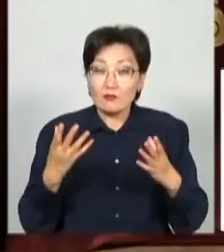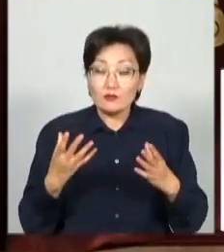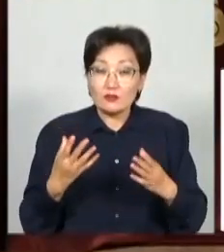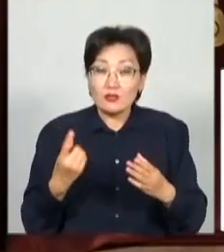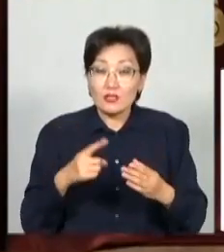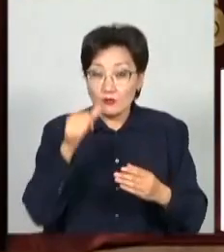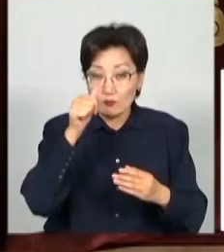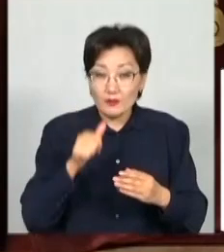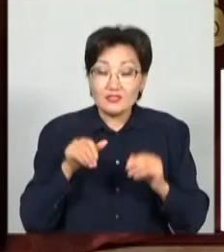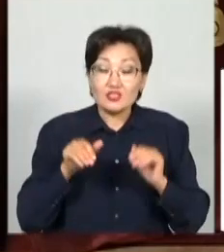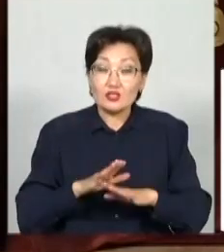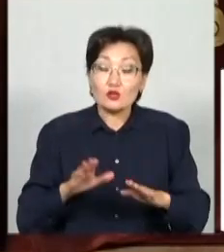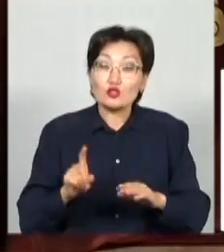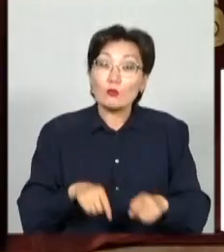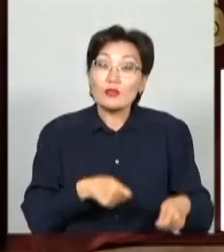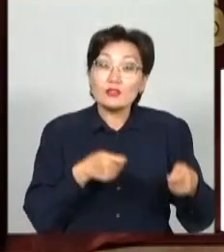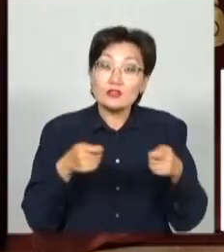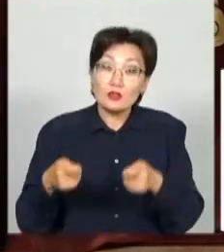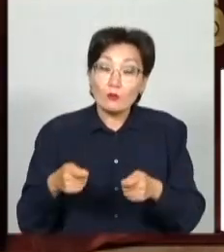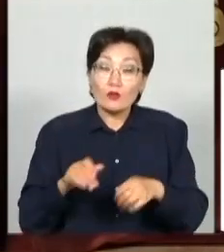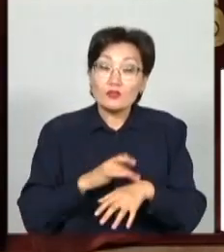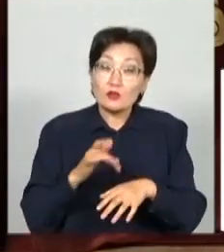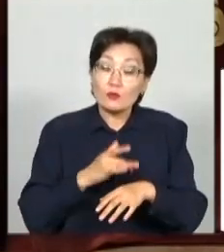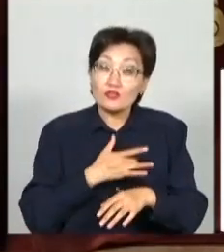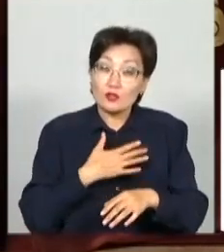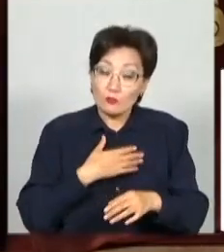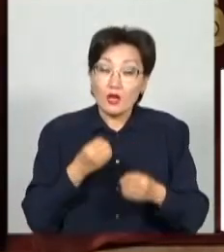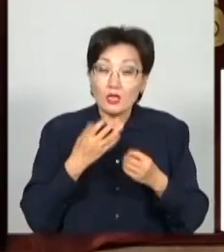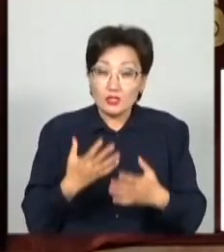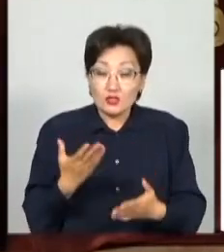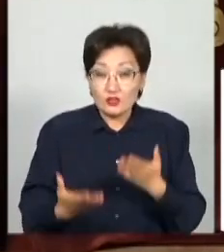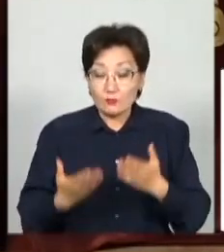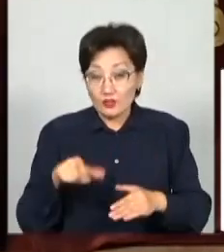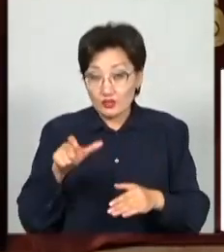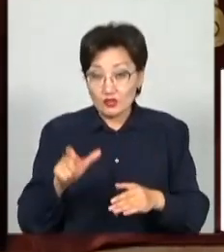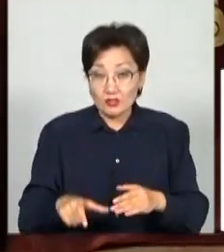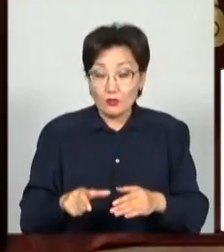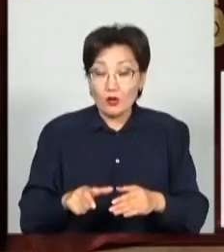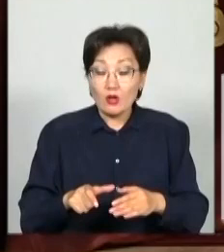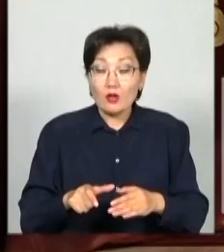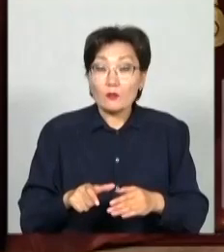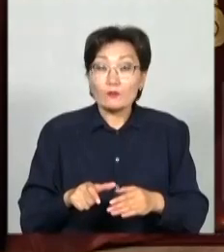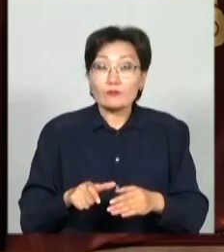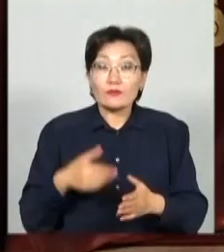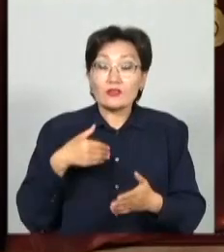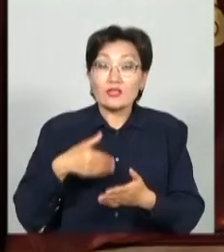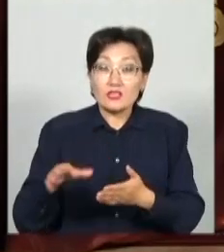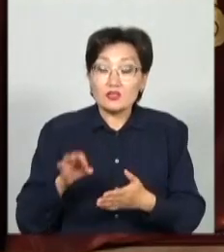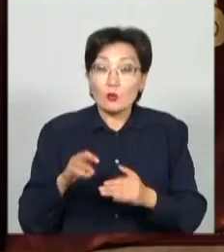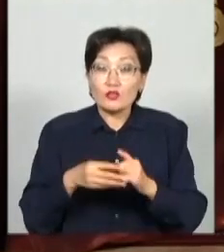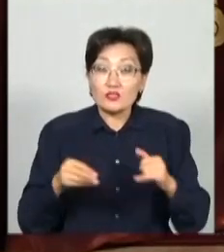одного месяца, чтобы передать на коммунальную собственность. Хорошо, даже если человек сделает отчуждение от земельного